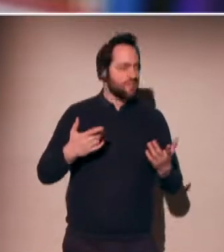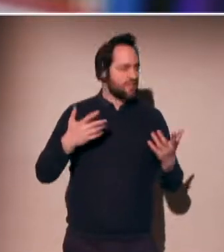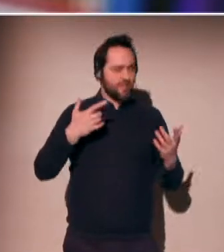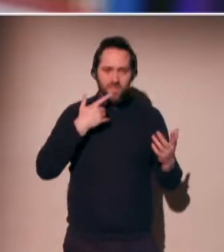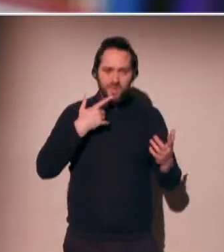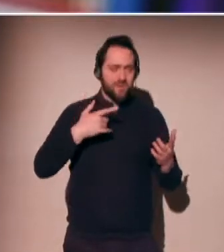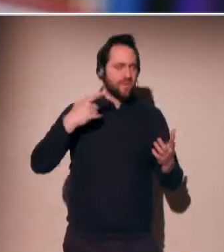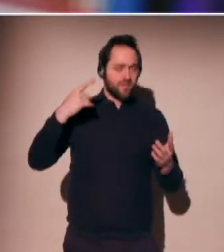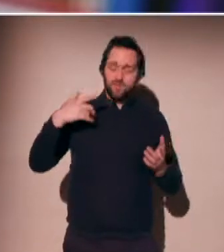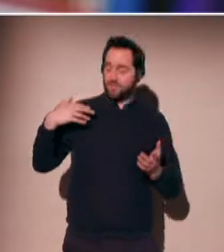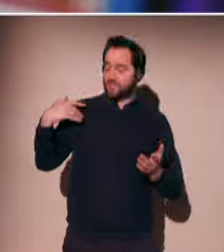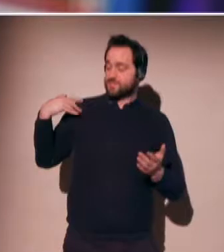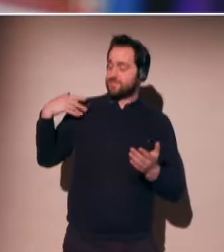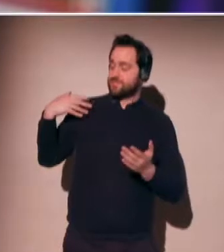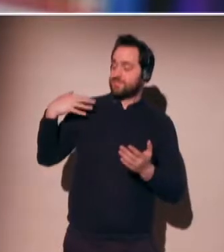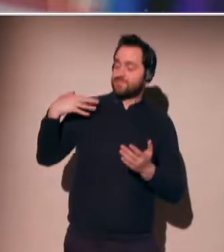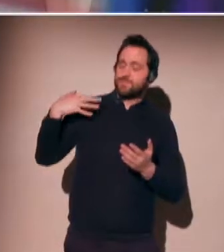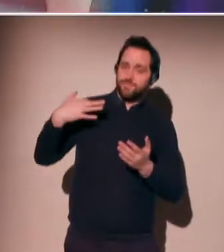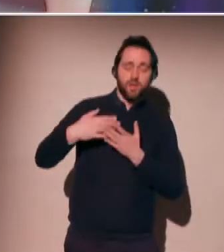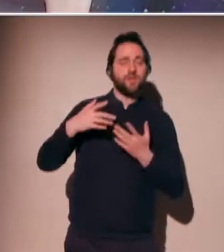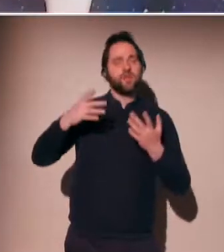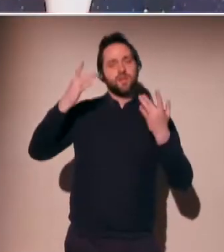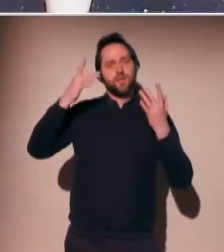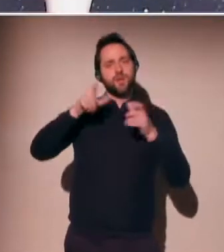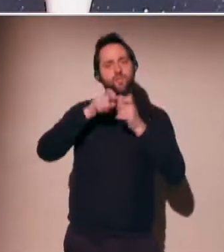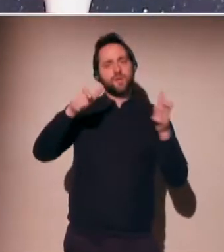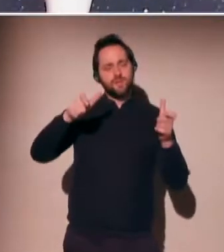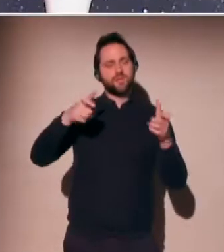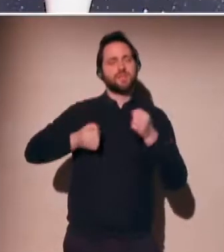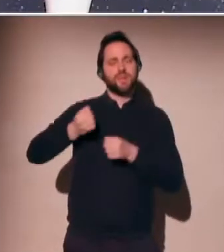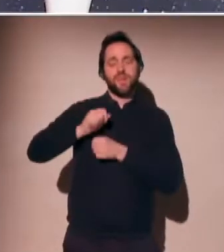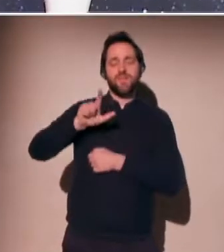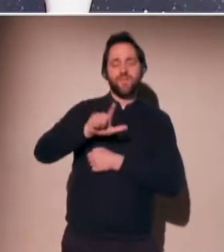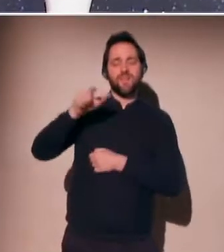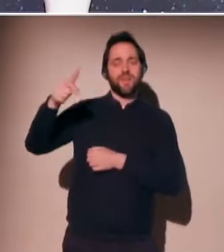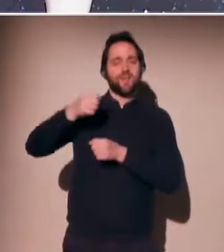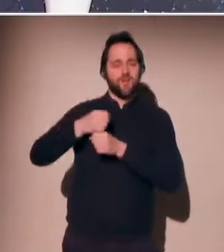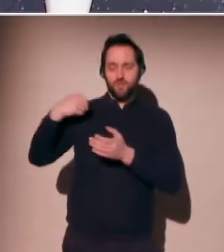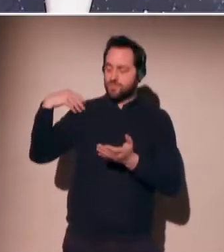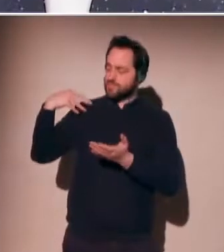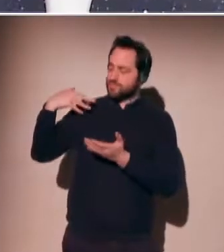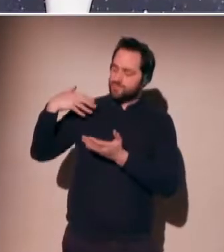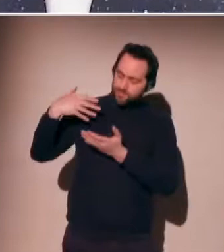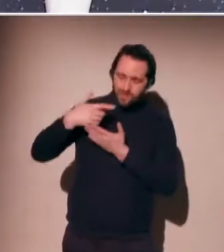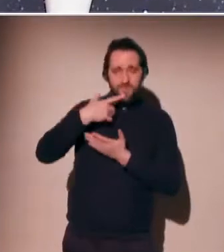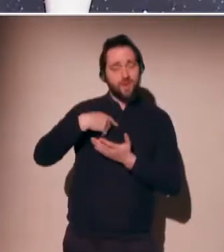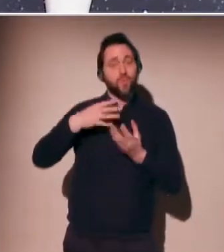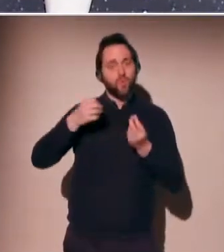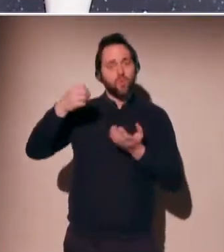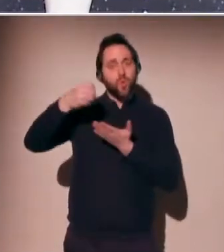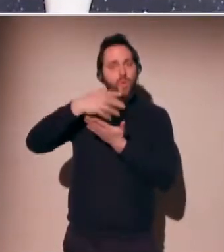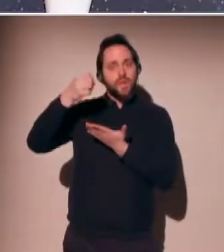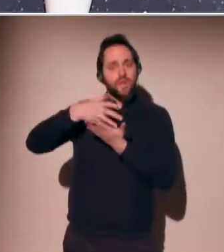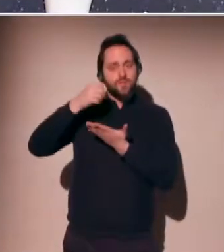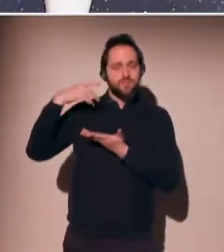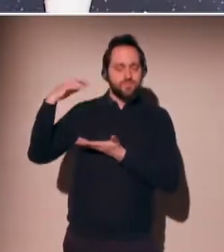pendant 21 années et au cours desquelles donc, les gens cherchaient un emploi à Fox News. Il y a eu beaucoup de